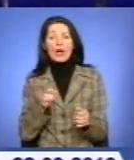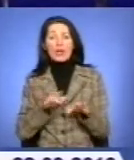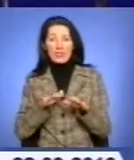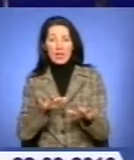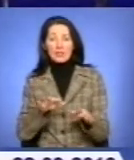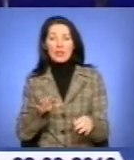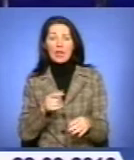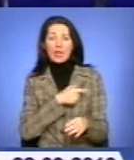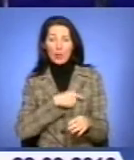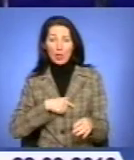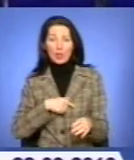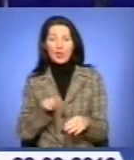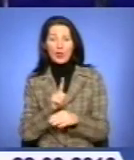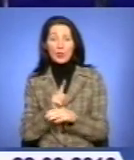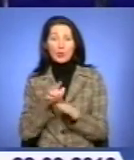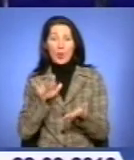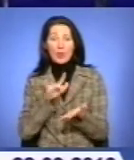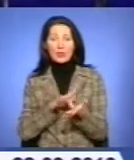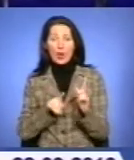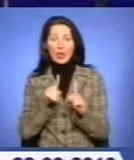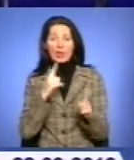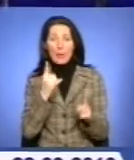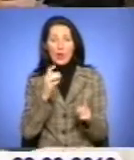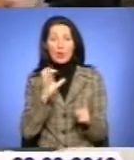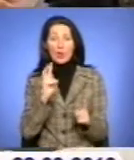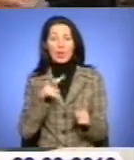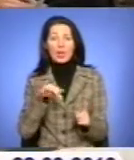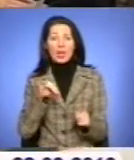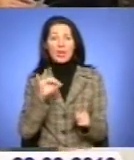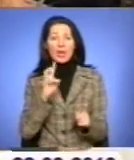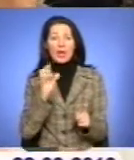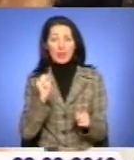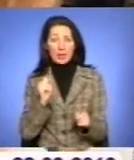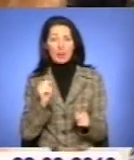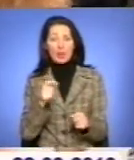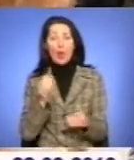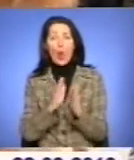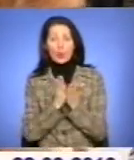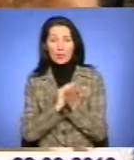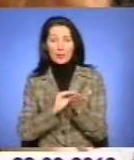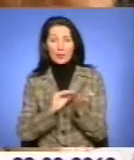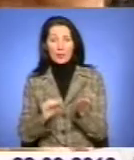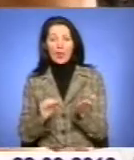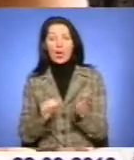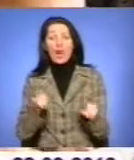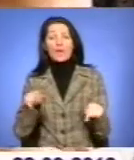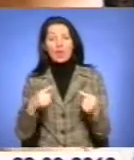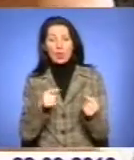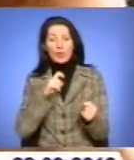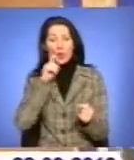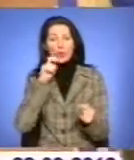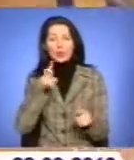міської ради першого скликання. Детальніше у сюжеті. У книзі відтворена панорама становлення української держави